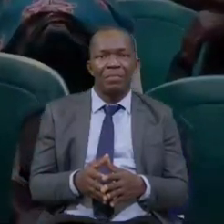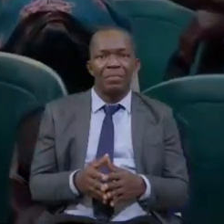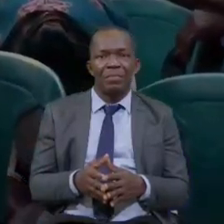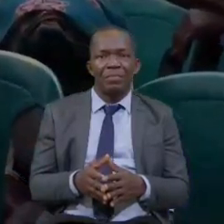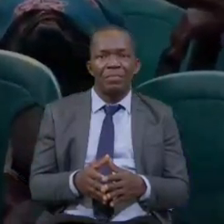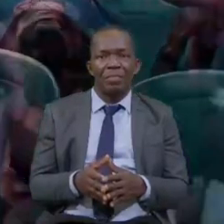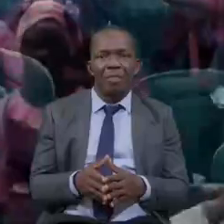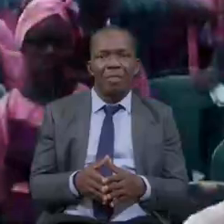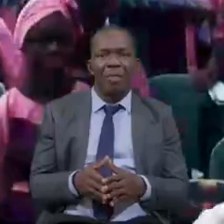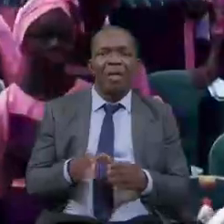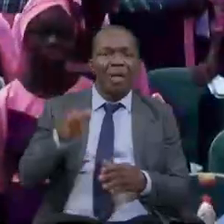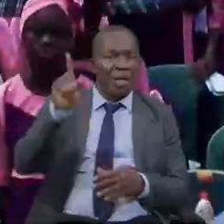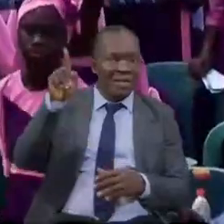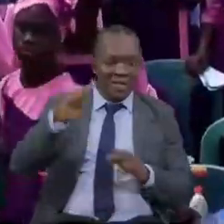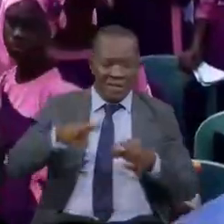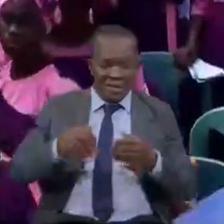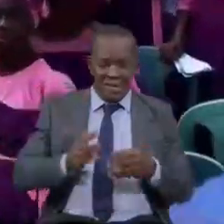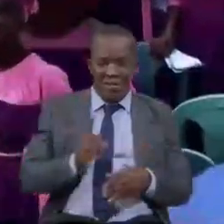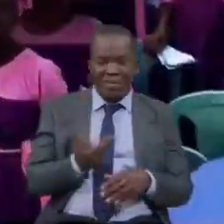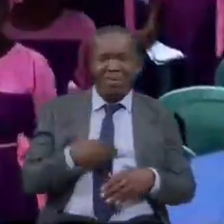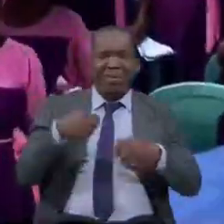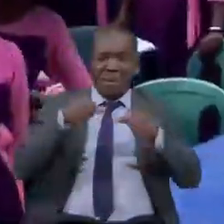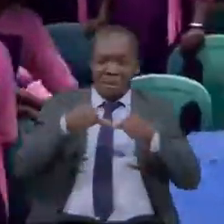Et nous donne l'autorisation permanente.